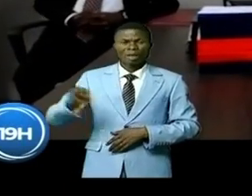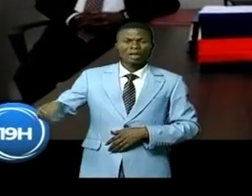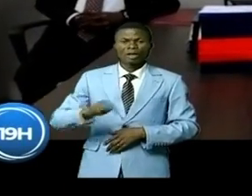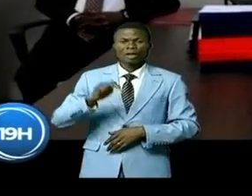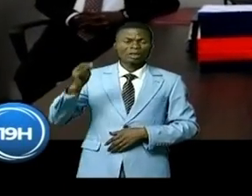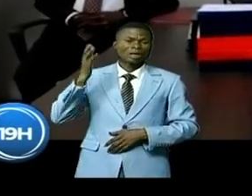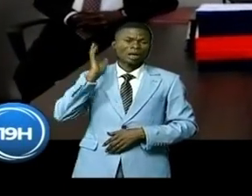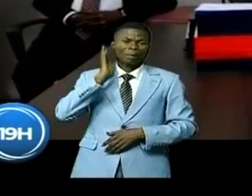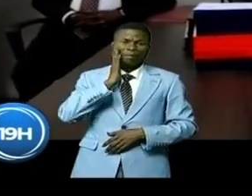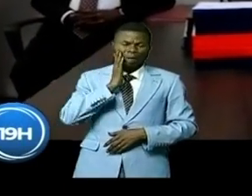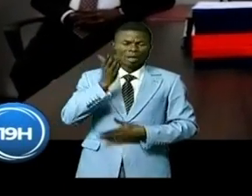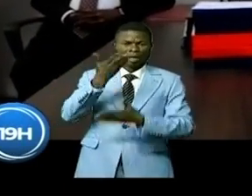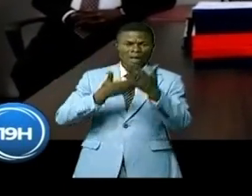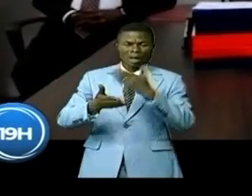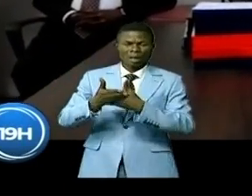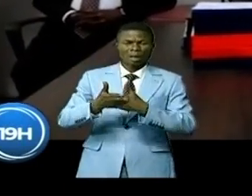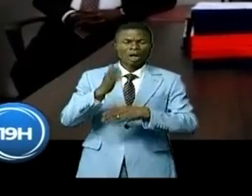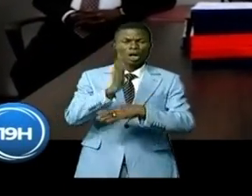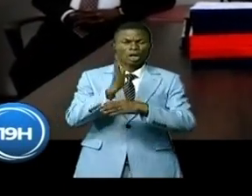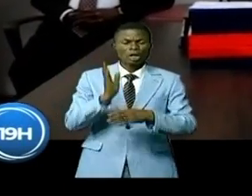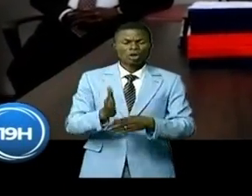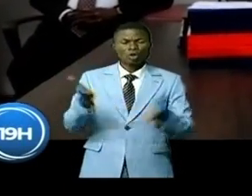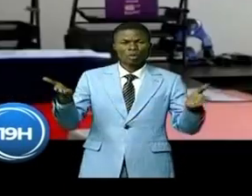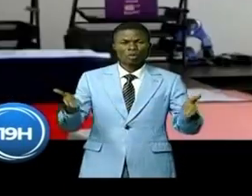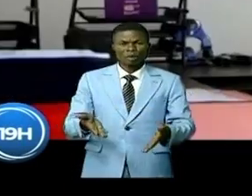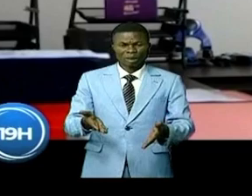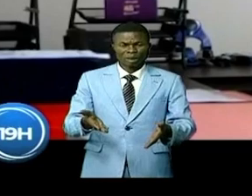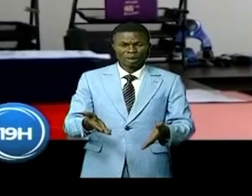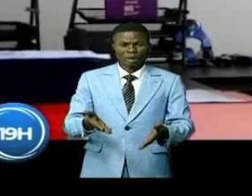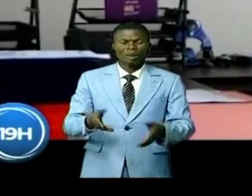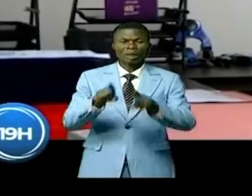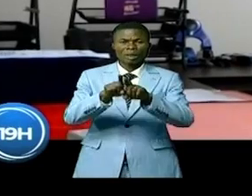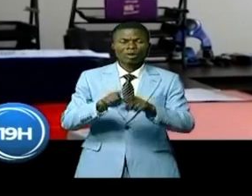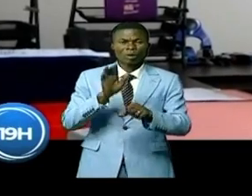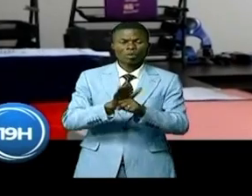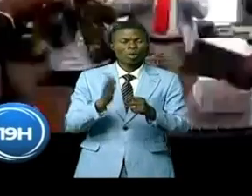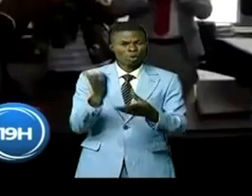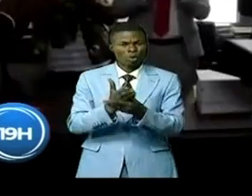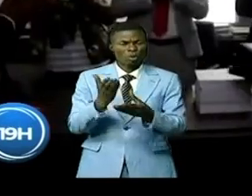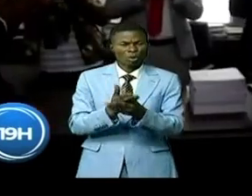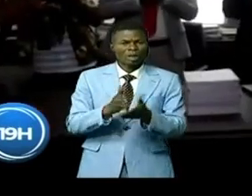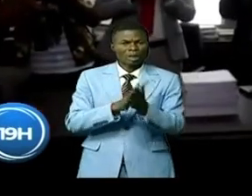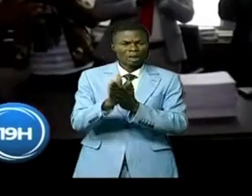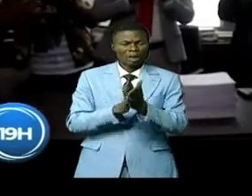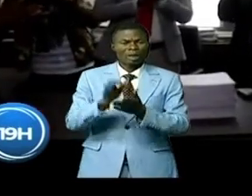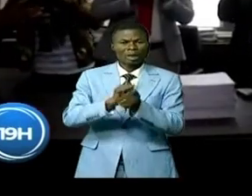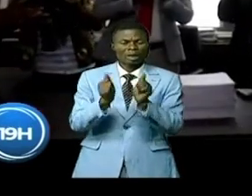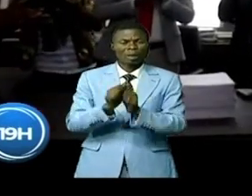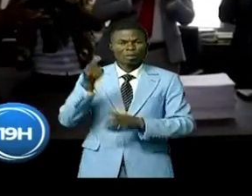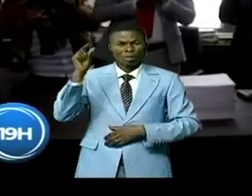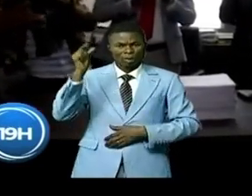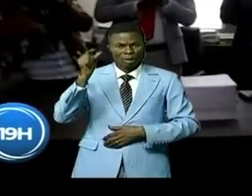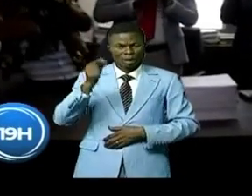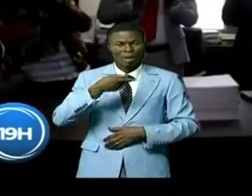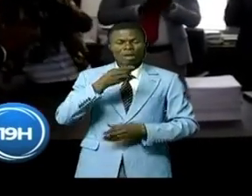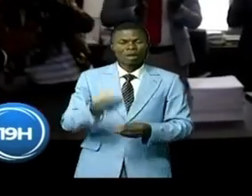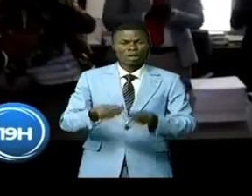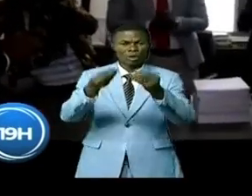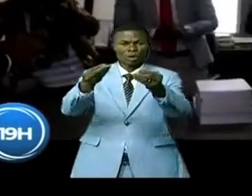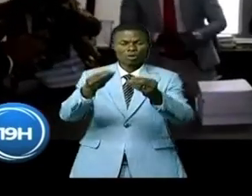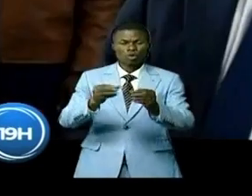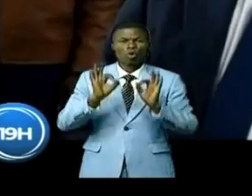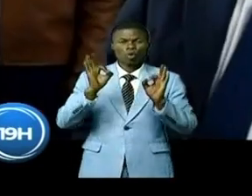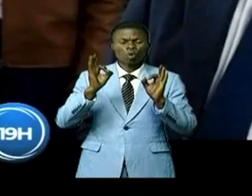été représenté par un de ses conseillers à cette cérémonie. Ainsi, plusieurs dossiers relatifs au secteur des mines ont été remis à Jacques